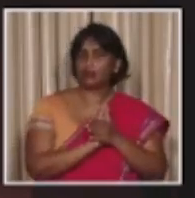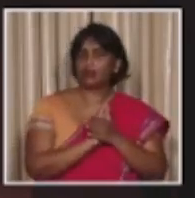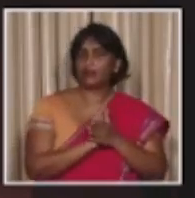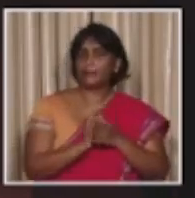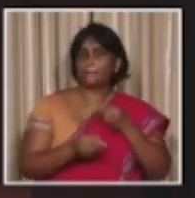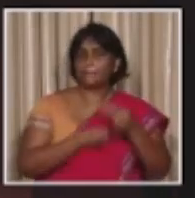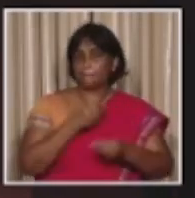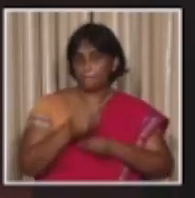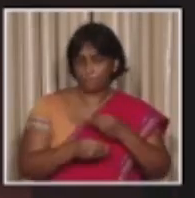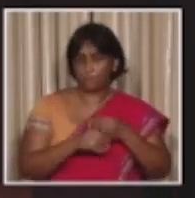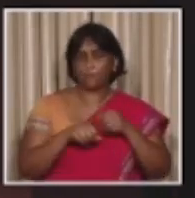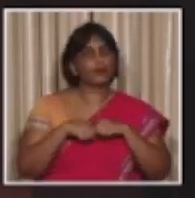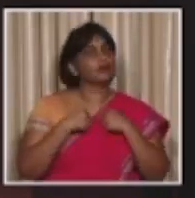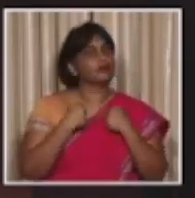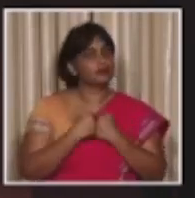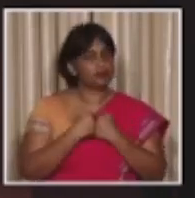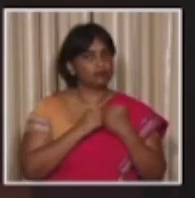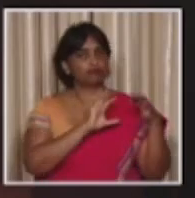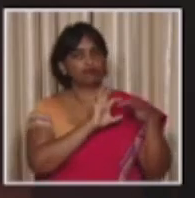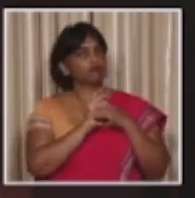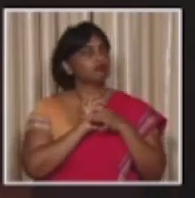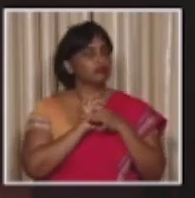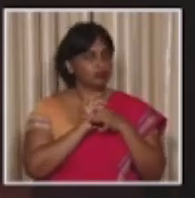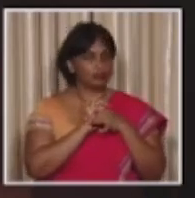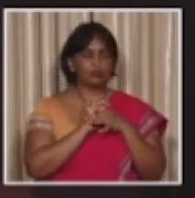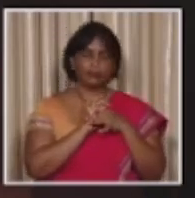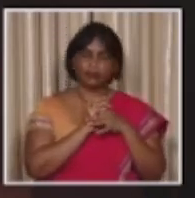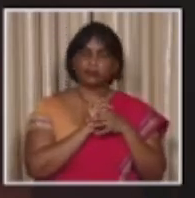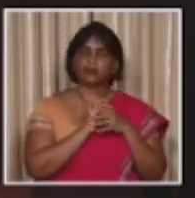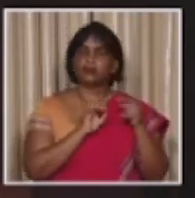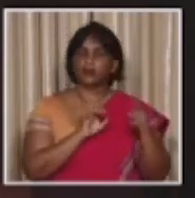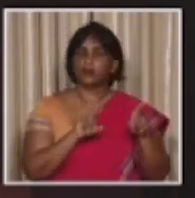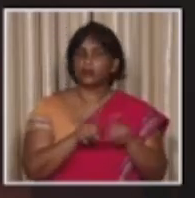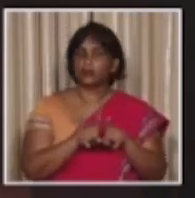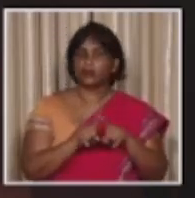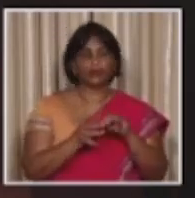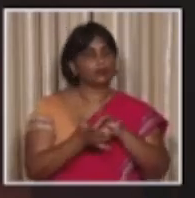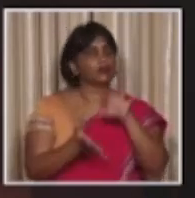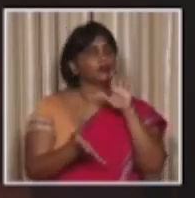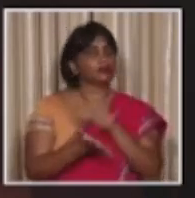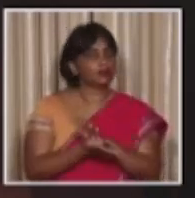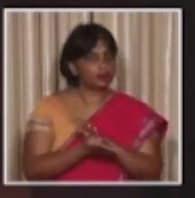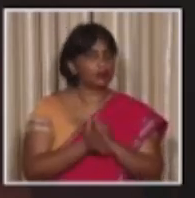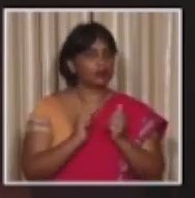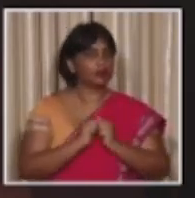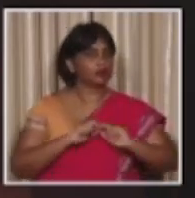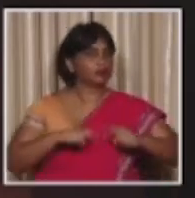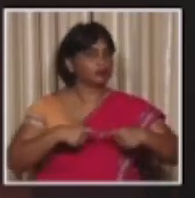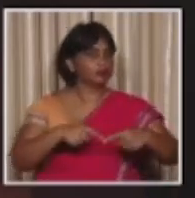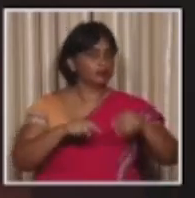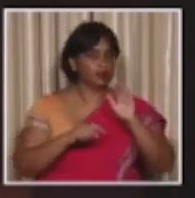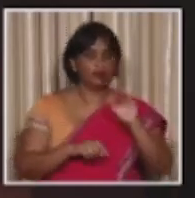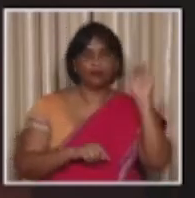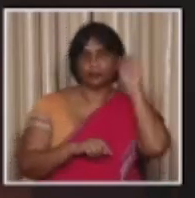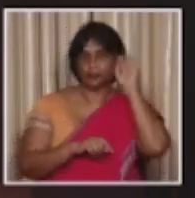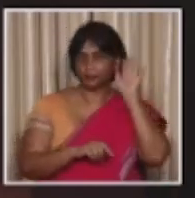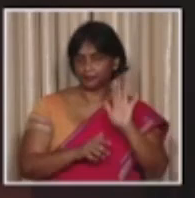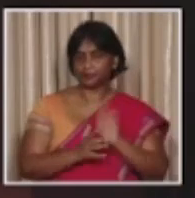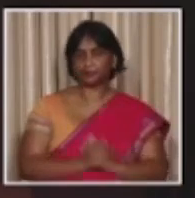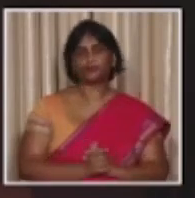ව්‍යාපාර සමාගමක් ජොයින්ට් වෙන්චර් කම්පනි එකක් වශයෙන් ස්ථාපිත කිරීමට පියවර ගනිමින් සිටින බව වාර්තා